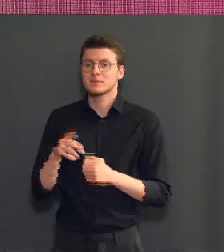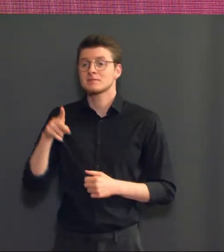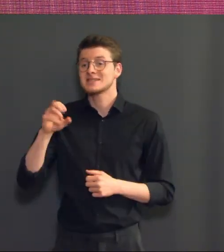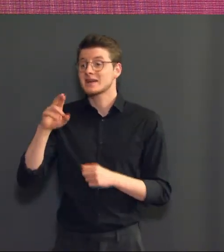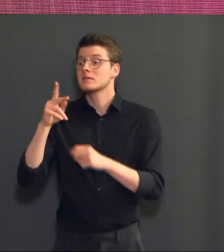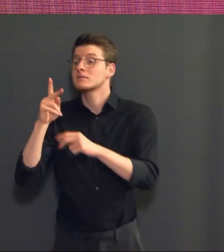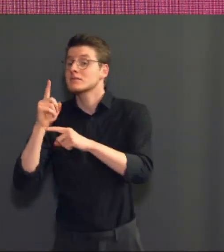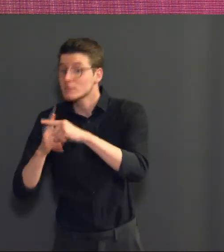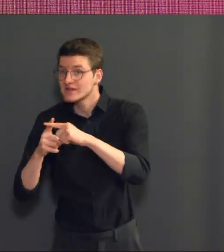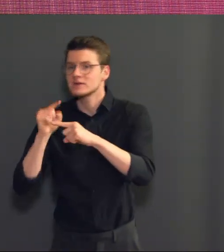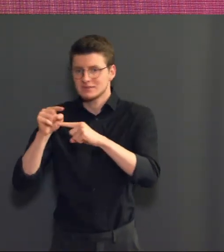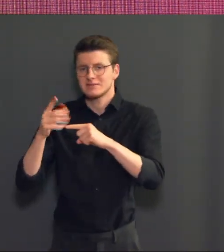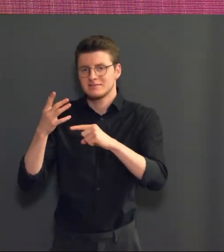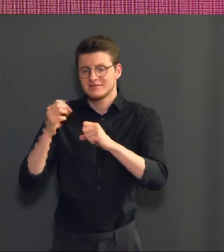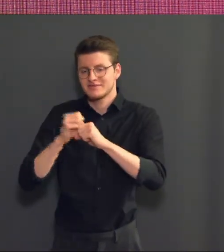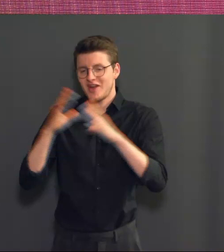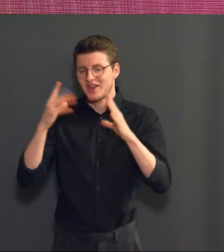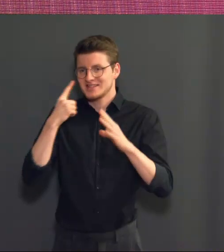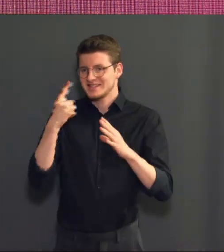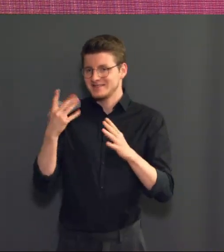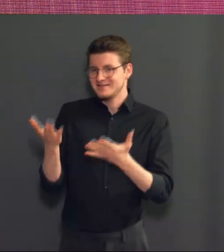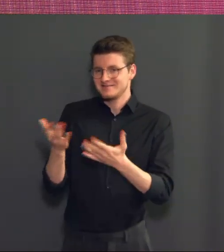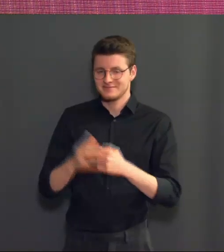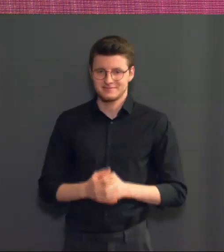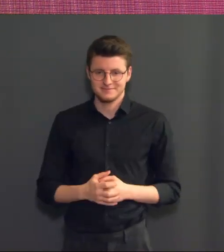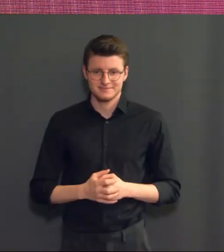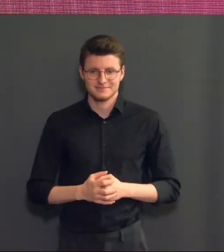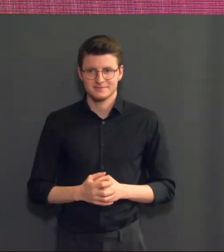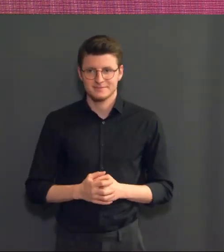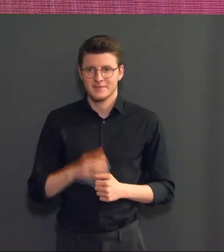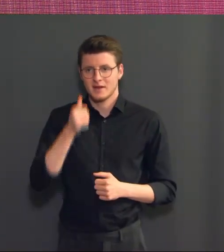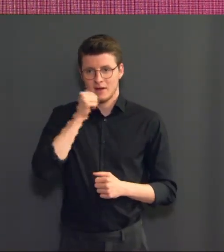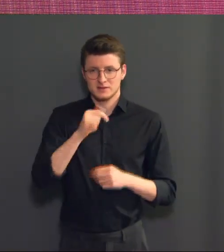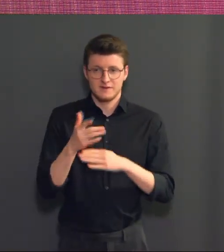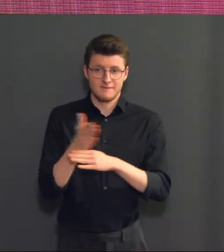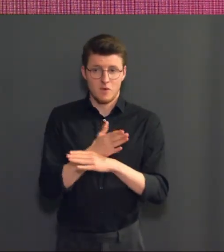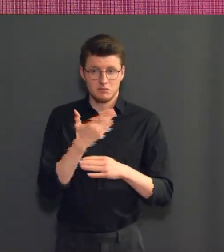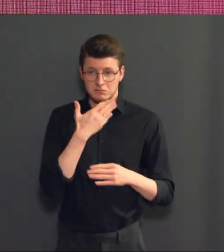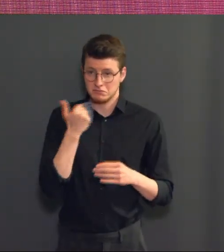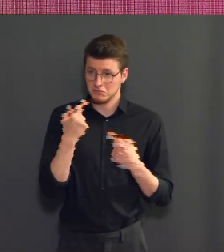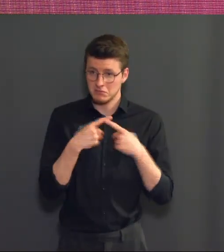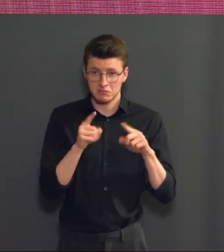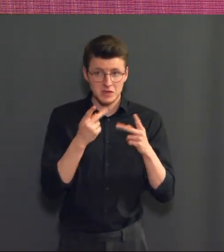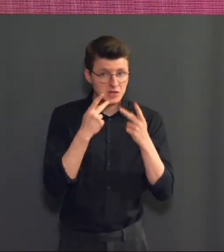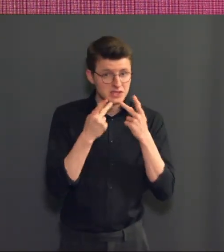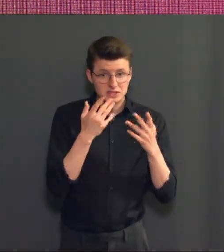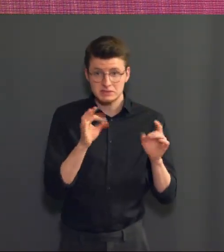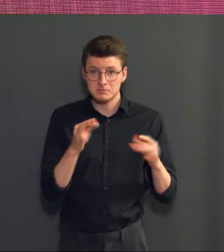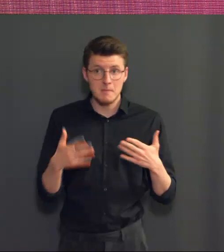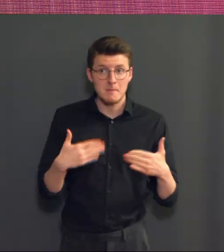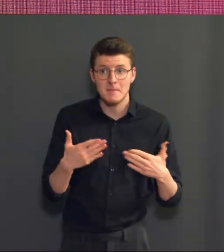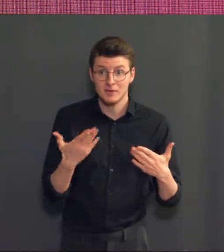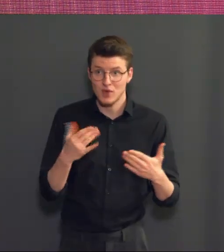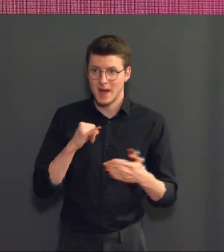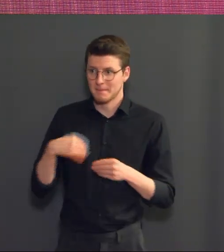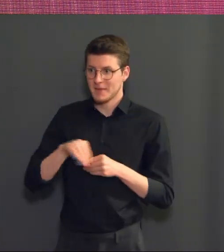groter natuurlijk, indien er geen preselectie of voortest zou geweest zijn met zo'n snelle antigentest. Nu, we hebben daar nog